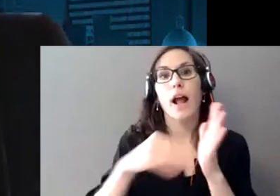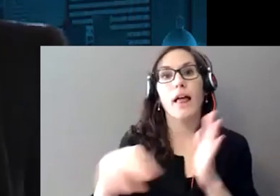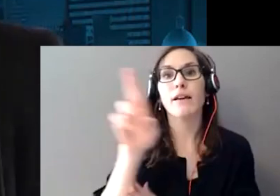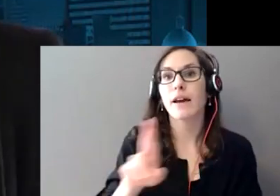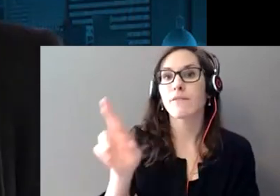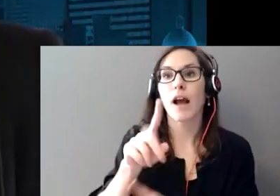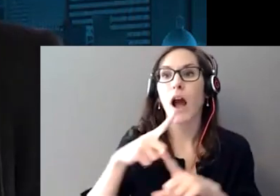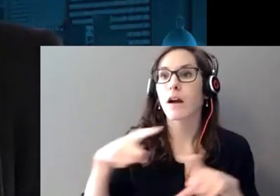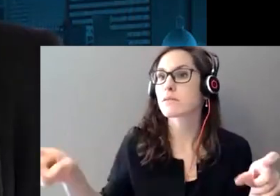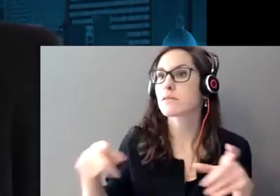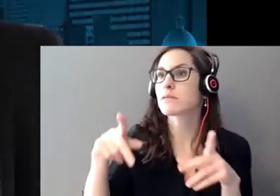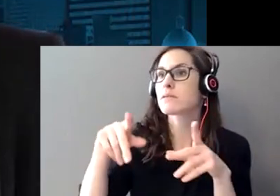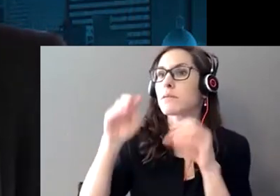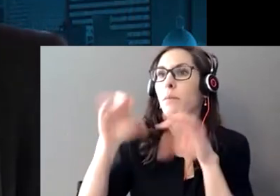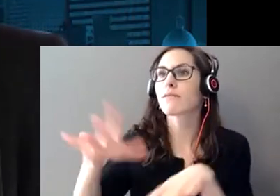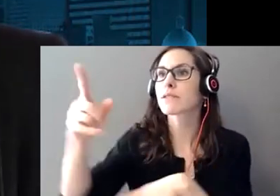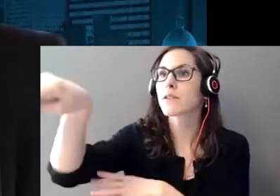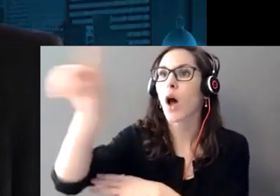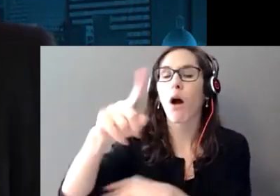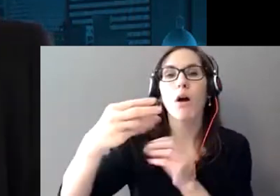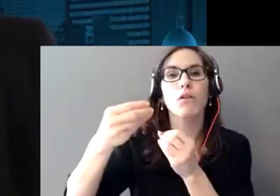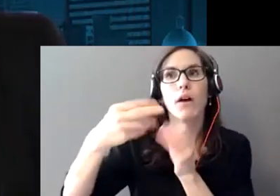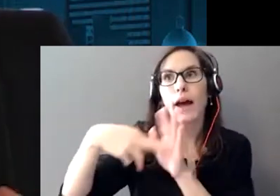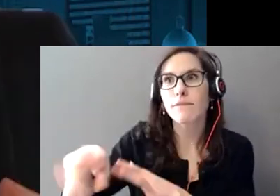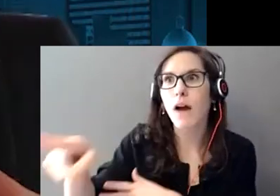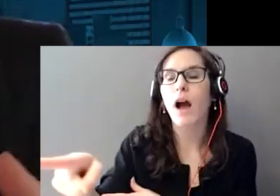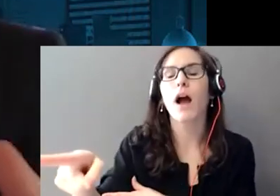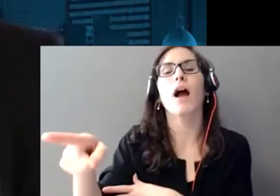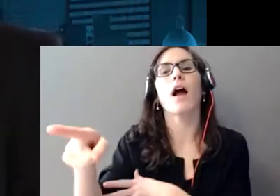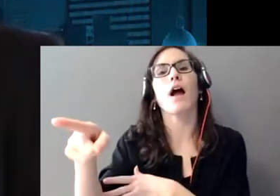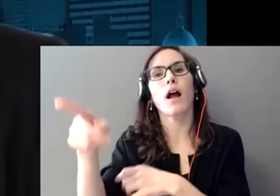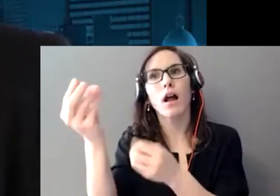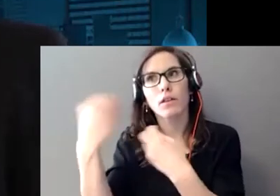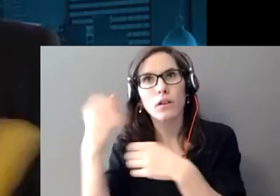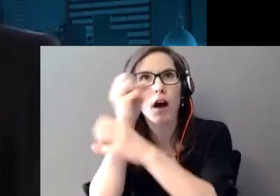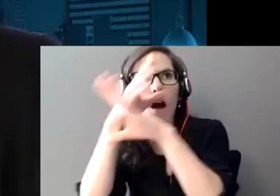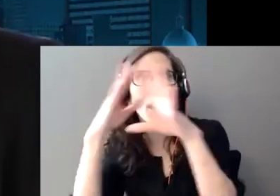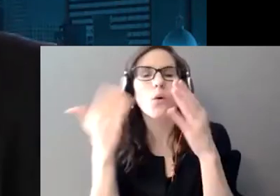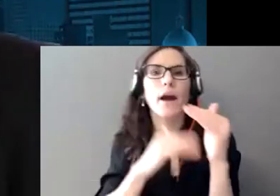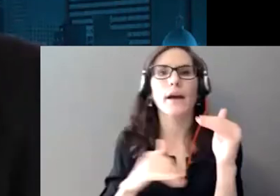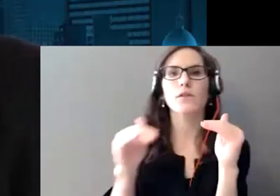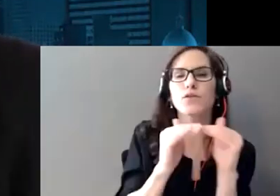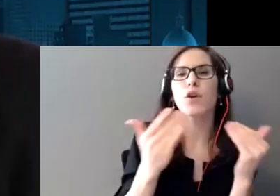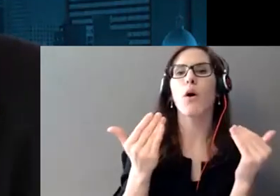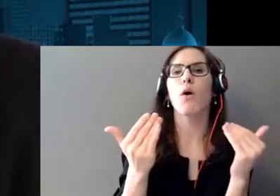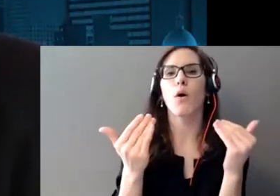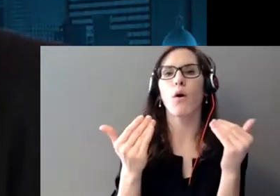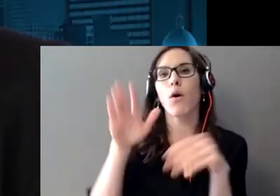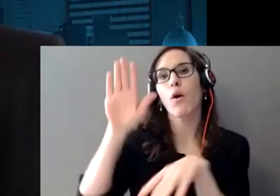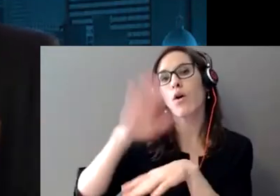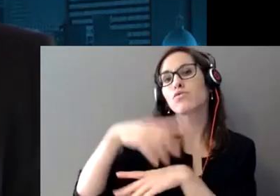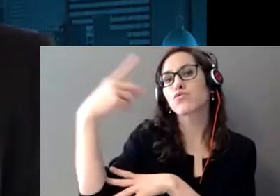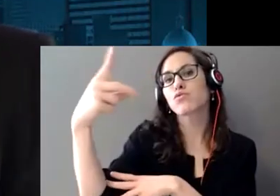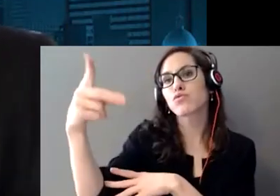qui créent des initiatives autour de l'inclusion et qui les lisent à travers leur domaine de recherche